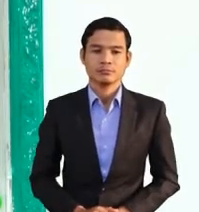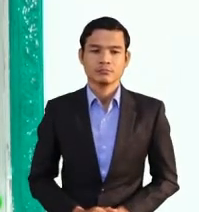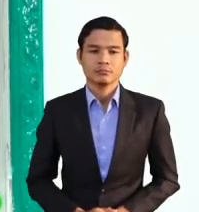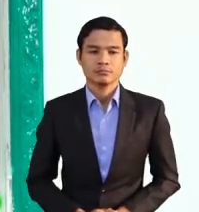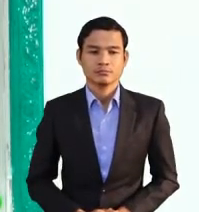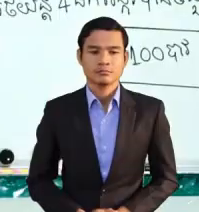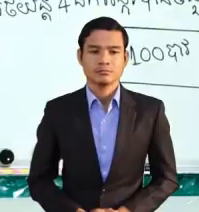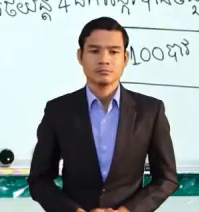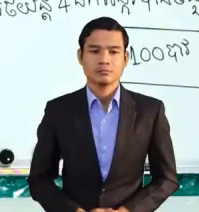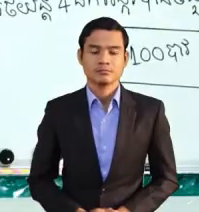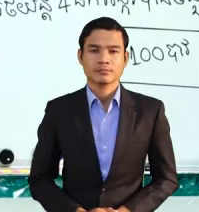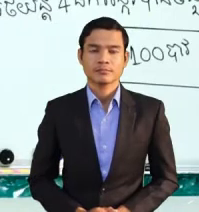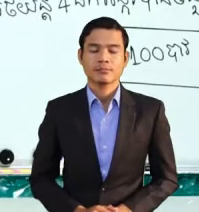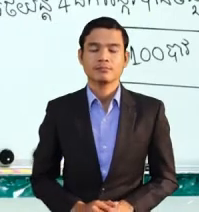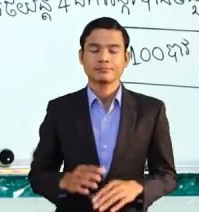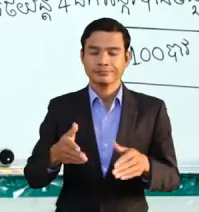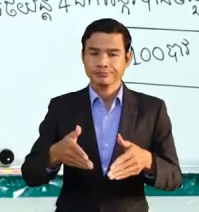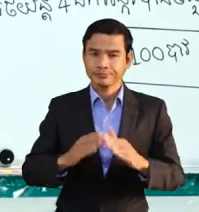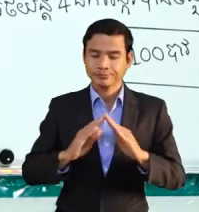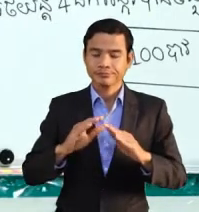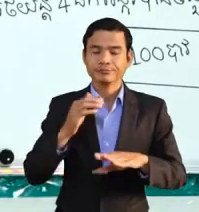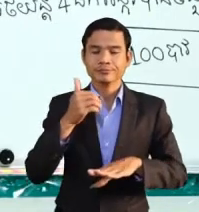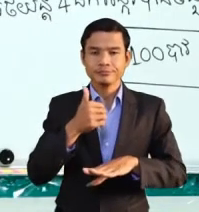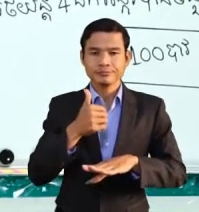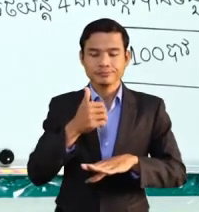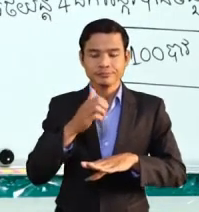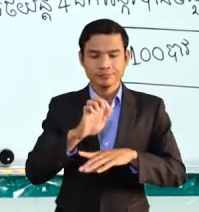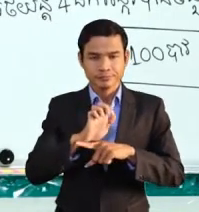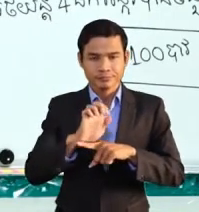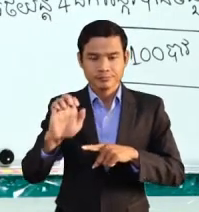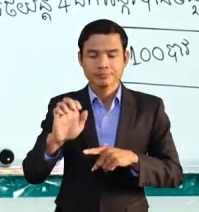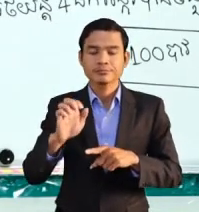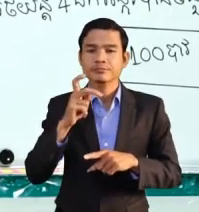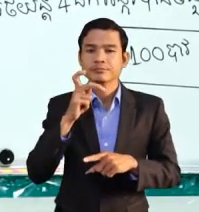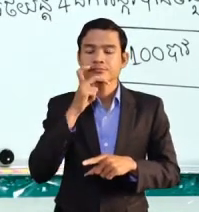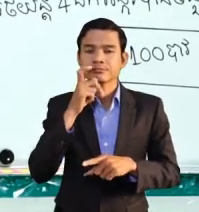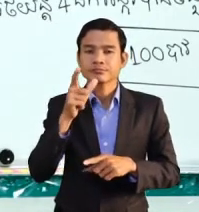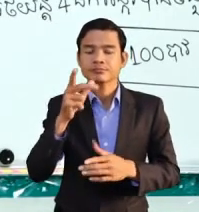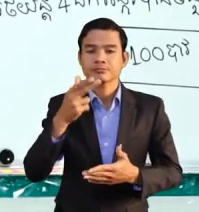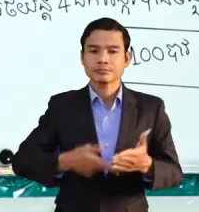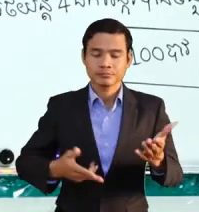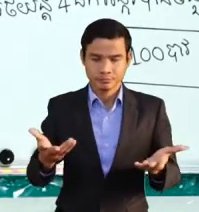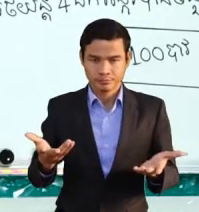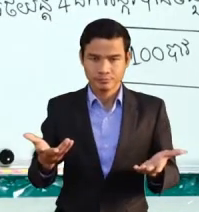Chà. Các bằng ca chùm nào cứ chìa vầy.